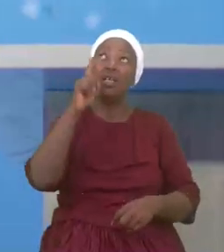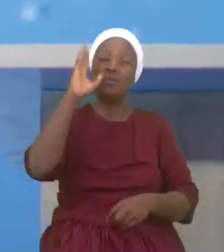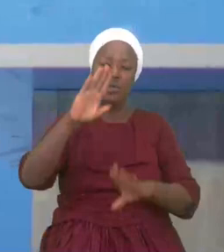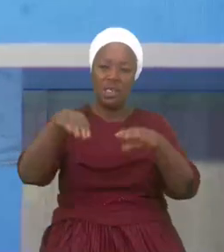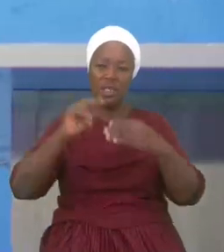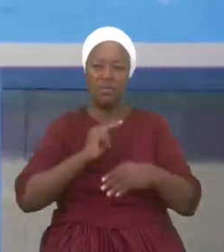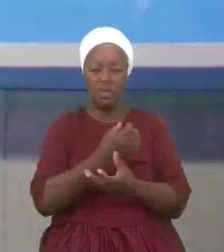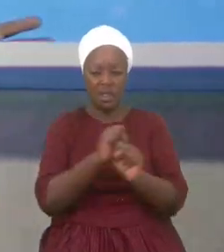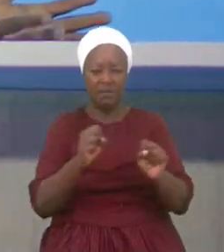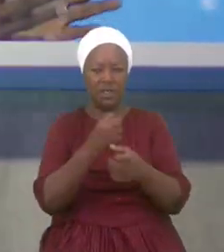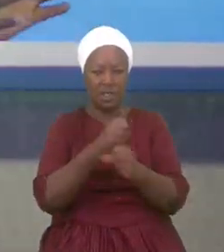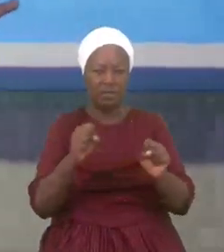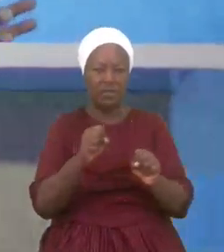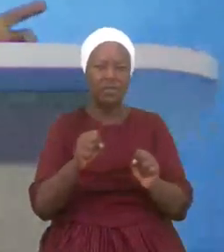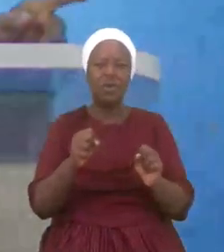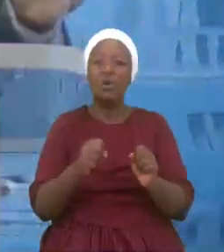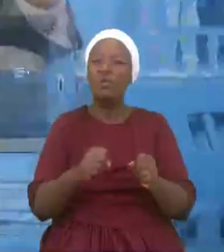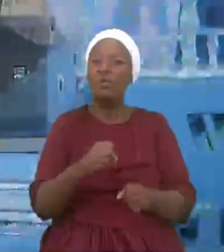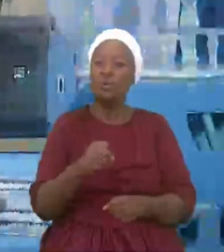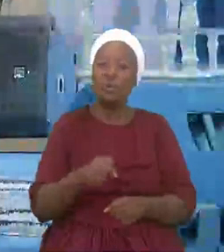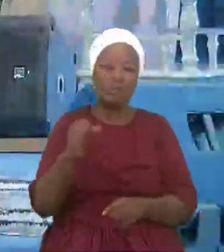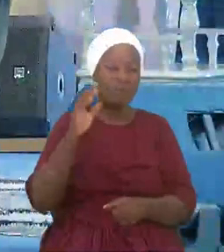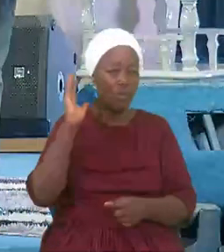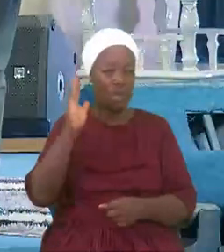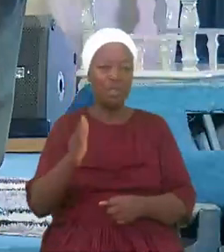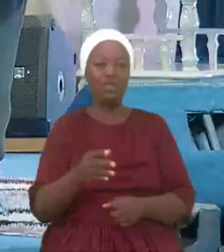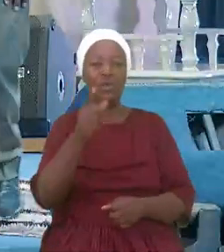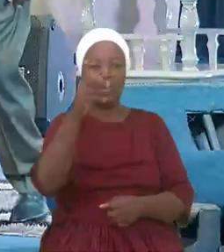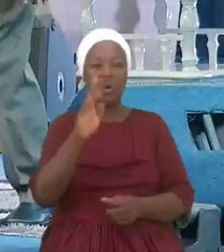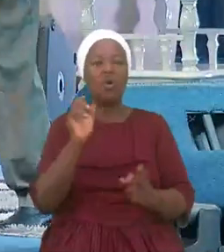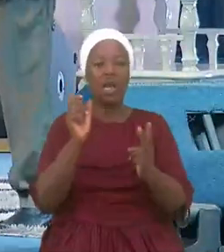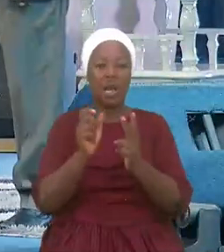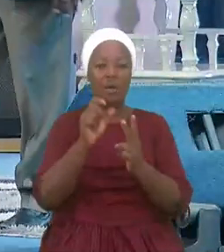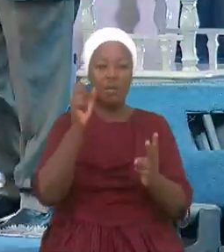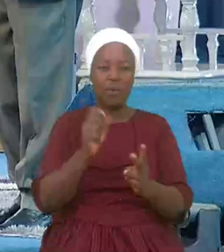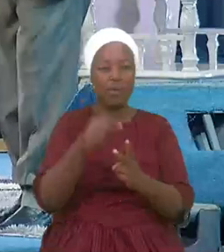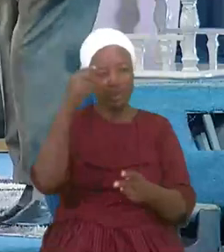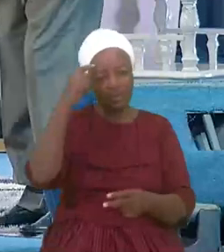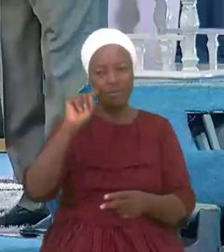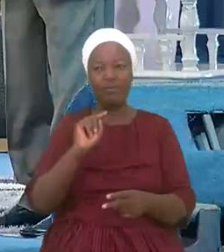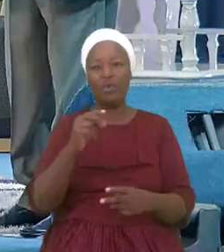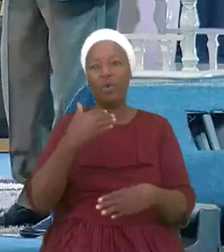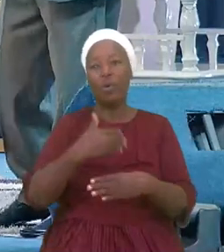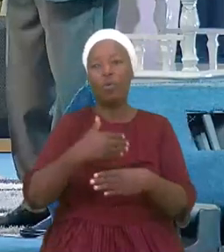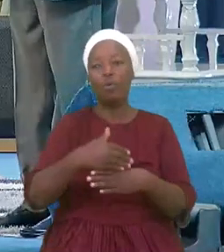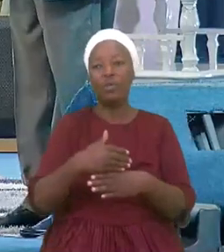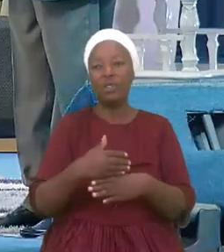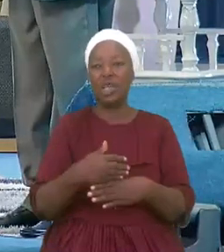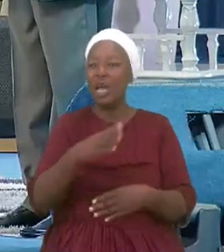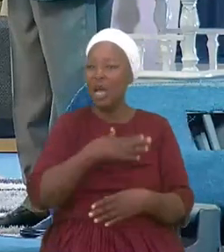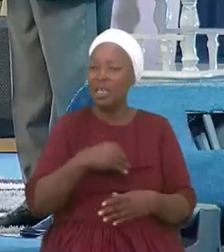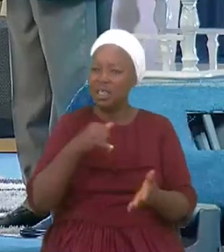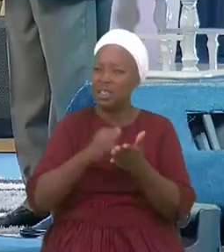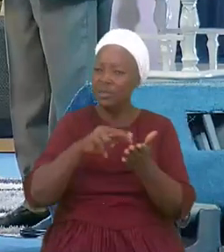quand tu viens et dis qu'il nous donne le salut pour muraille et pour